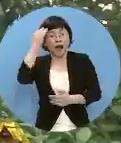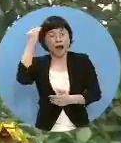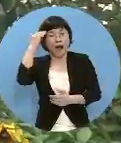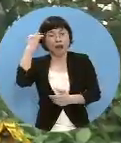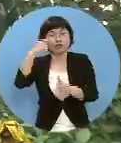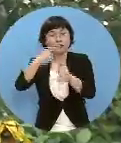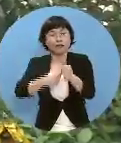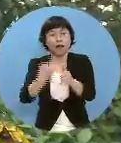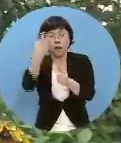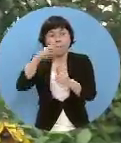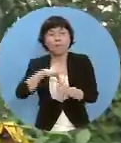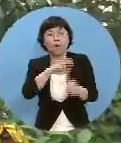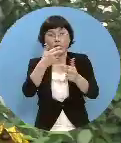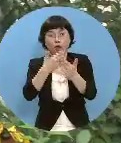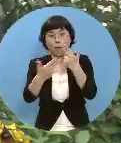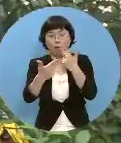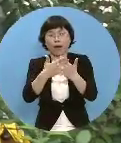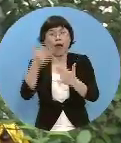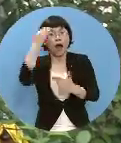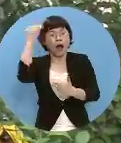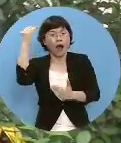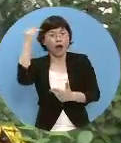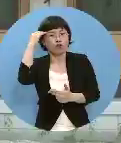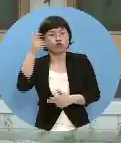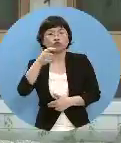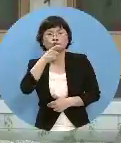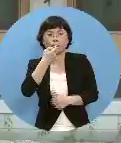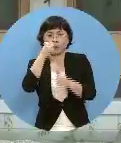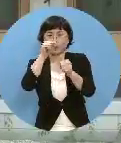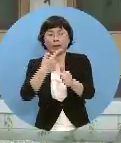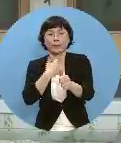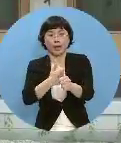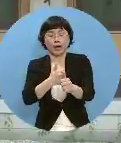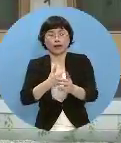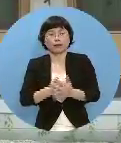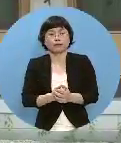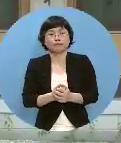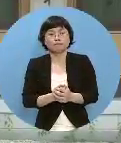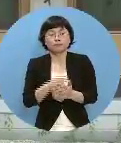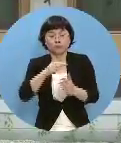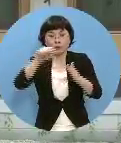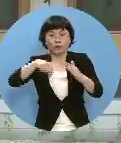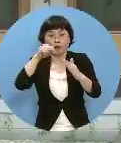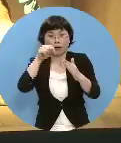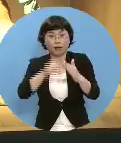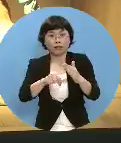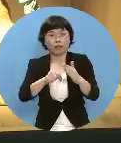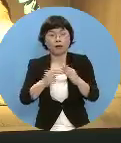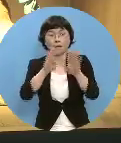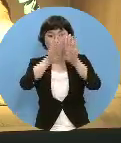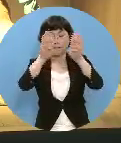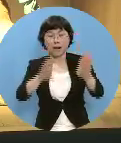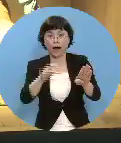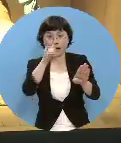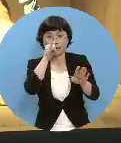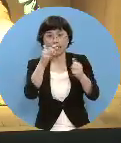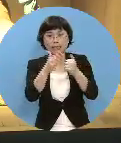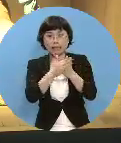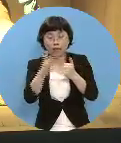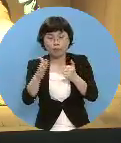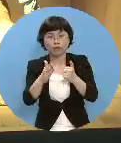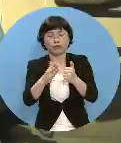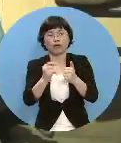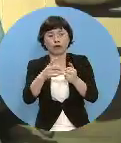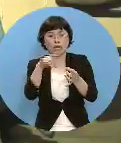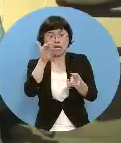한국자연보호협회가 한국의 명수로 지정한 물입니다. 또 장흥보림사 내에는 박물관이 있어 철조 비로자나불의